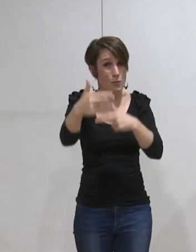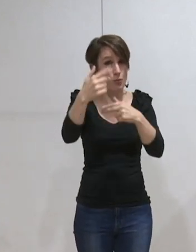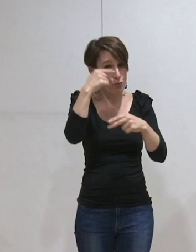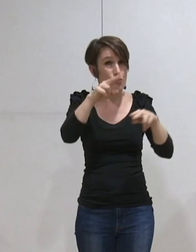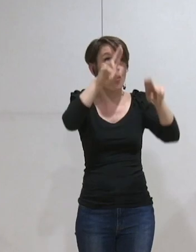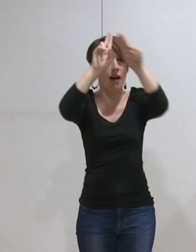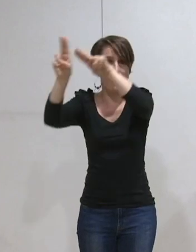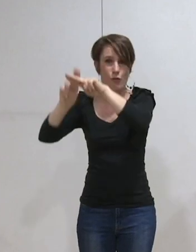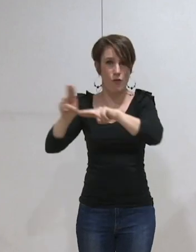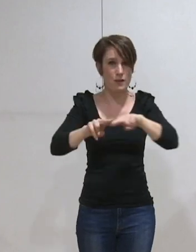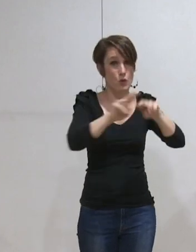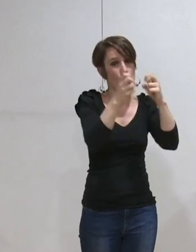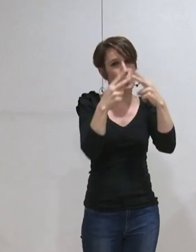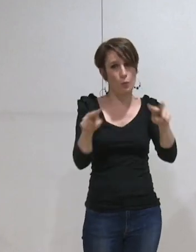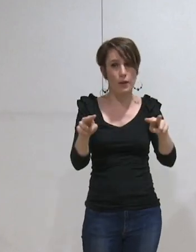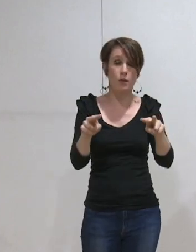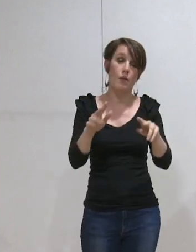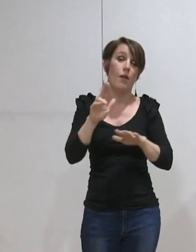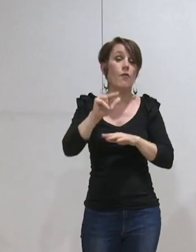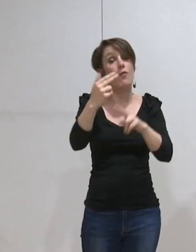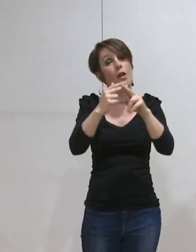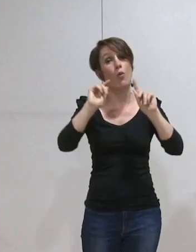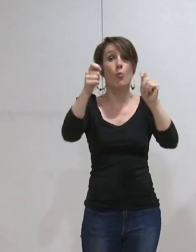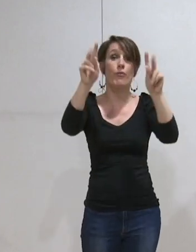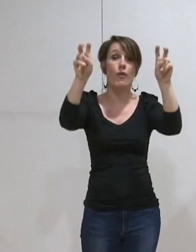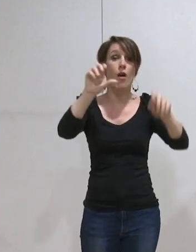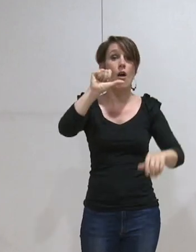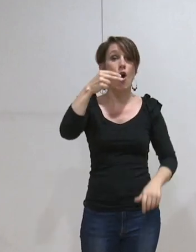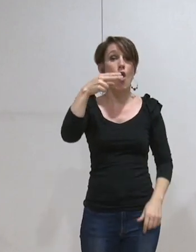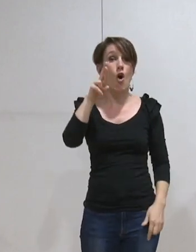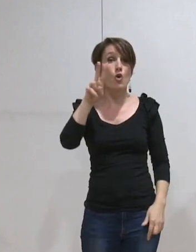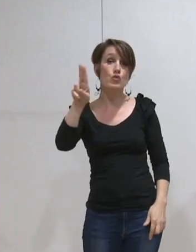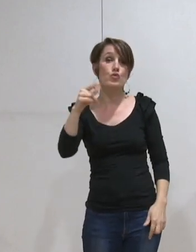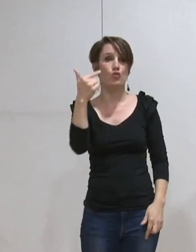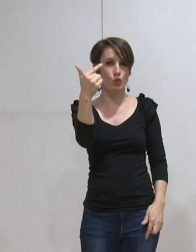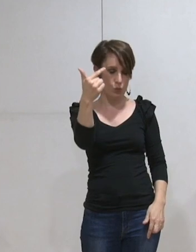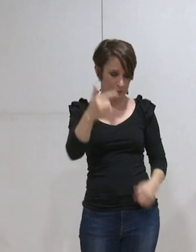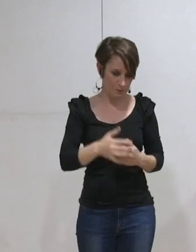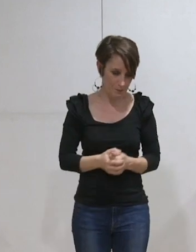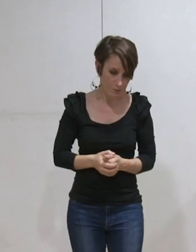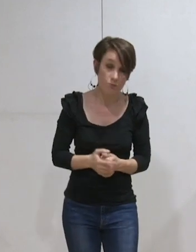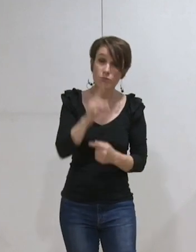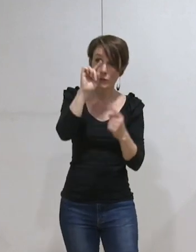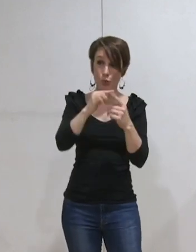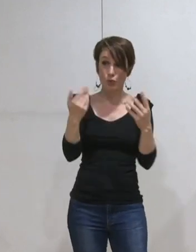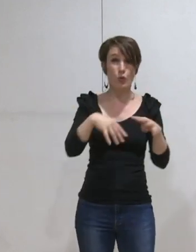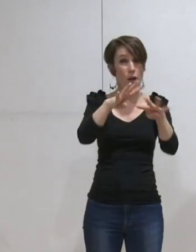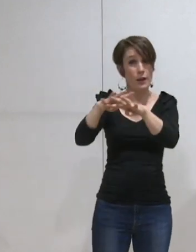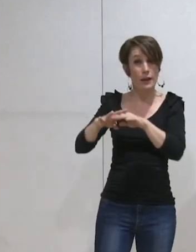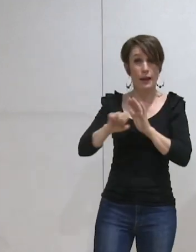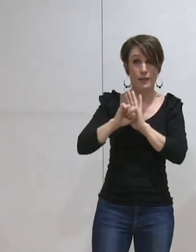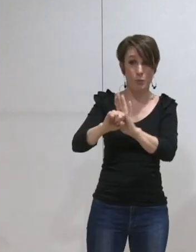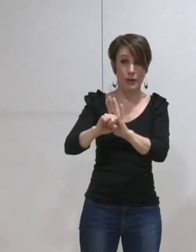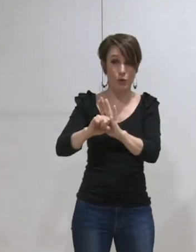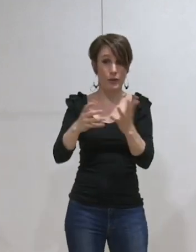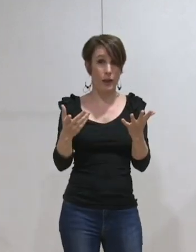appellera sans doute bientôt l'an rue 2 un programme qui va contribuer à la vitalité des quartiers prioritaires pour le ministère